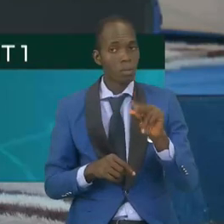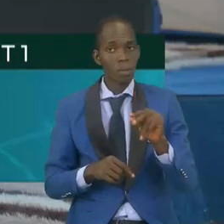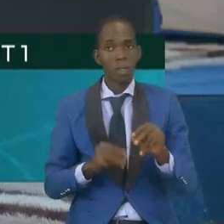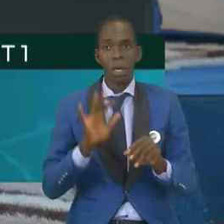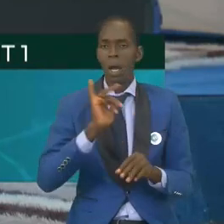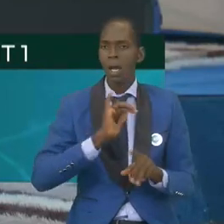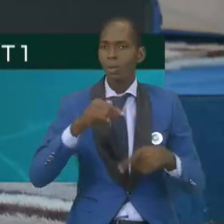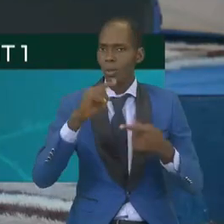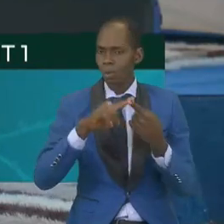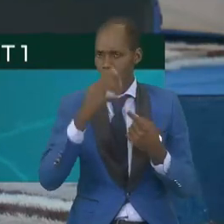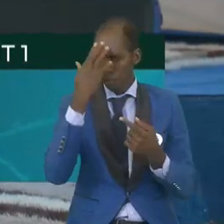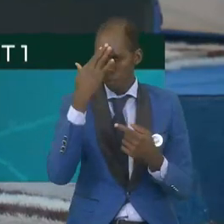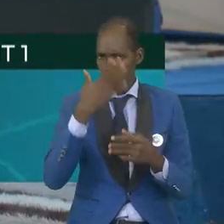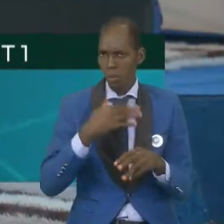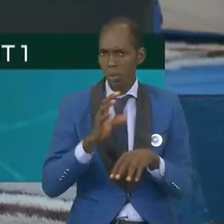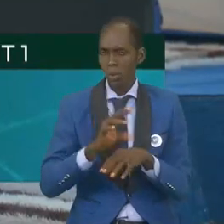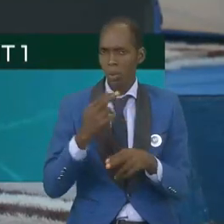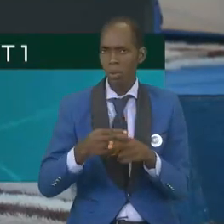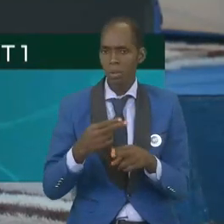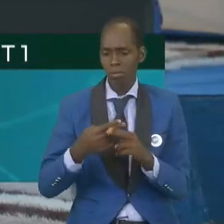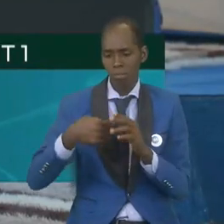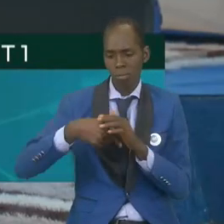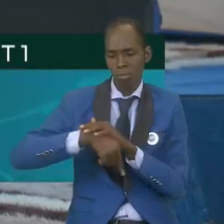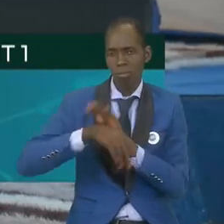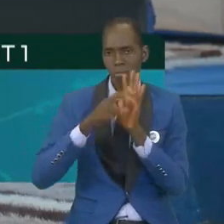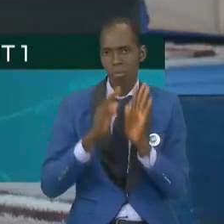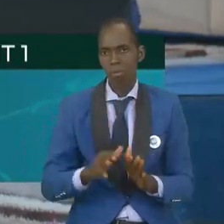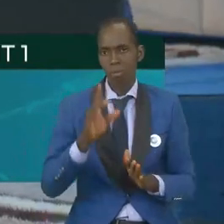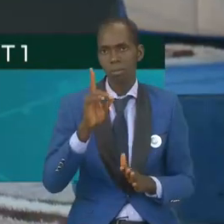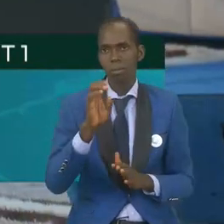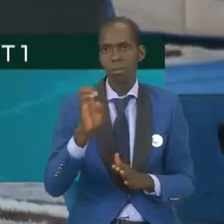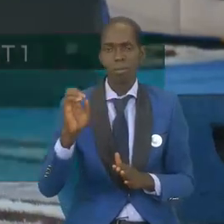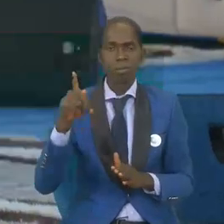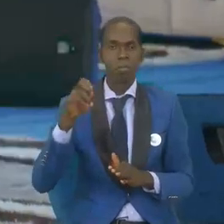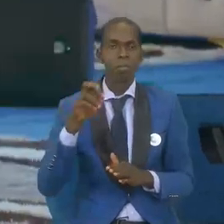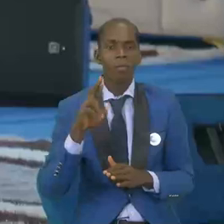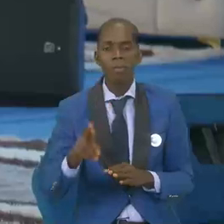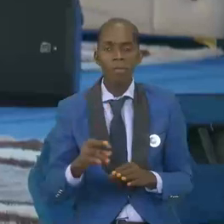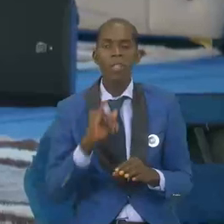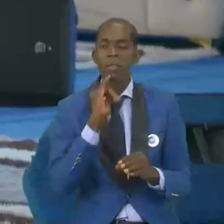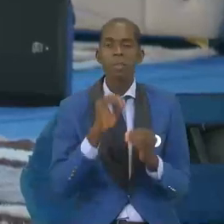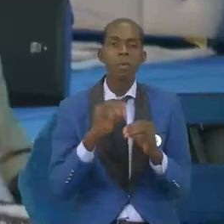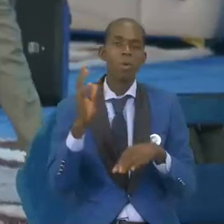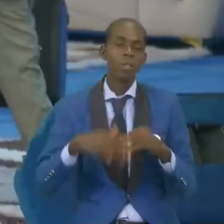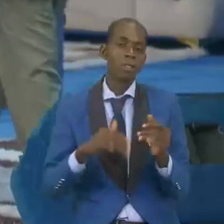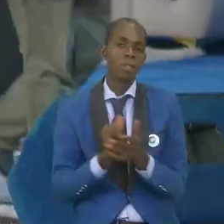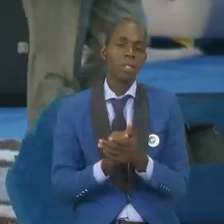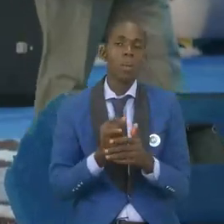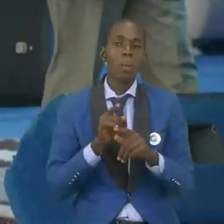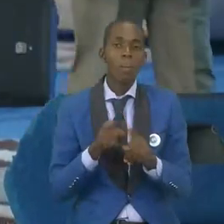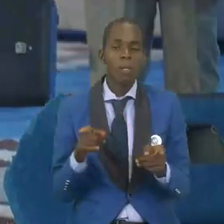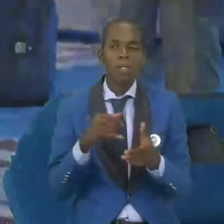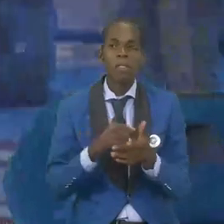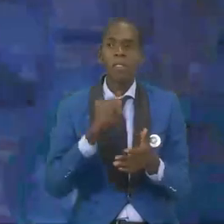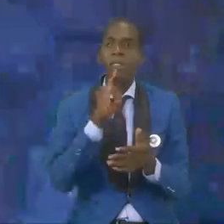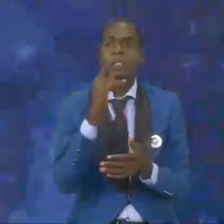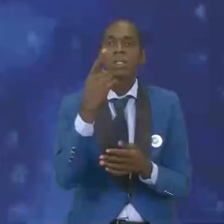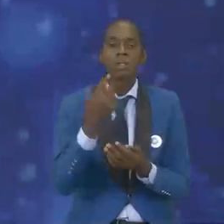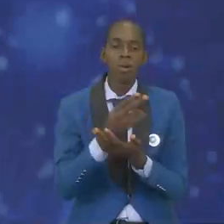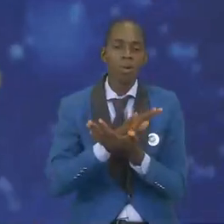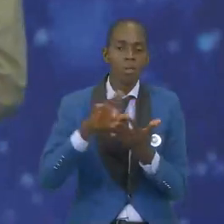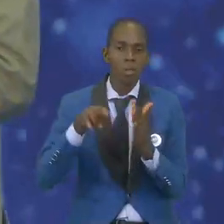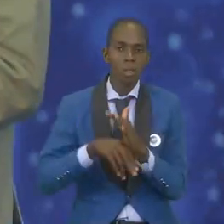chante ceci, alors je suis saint. Ça dépasse cela. Oh, je suis plus profond. Non, ça doit aller au-delà.